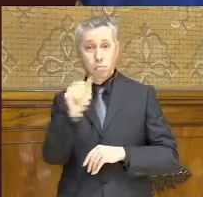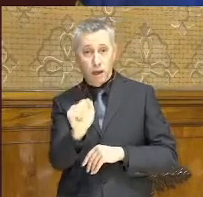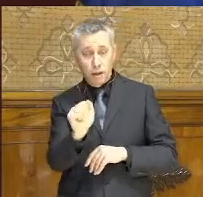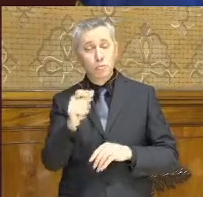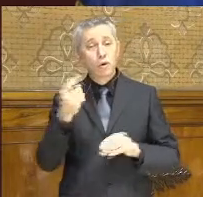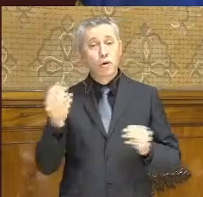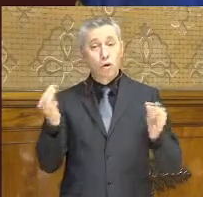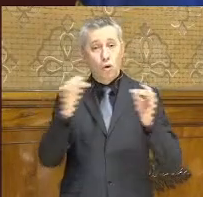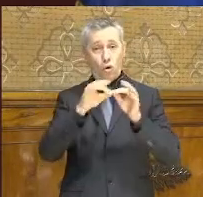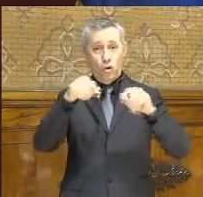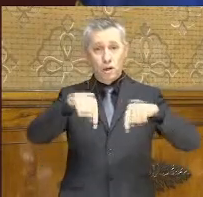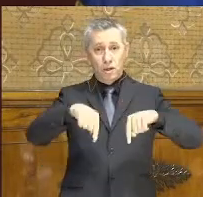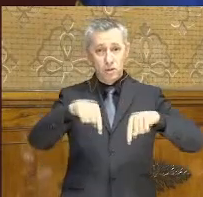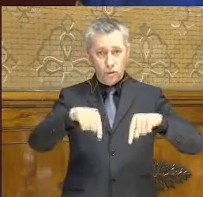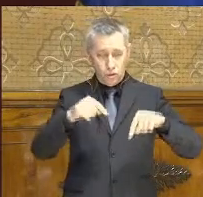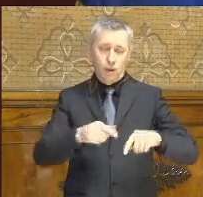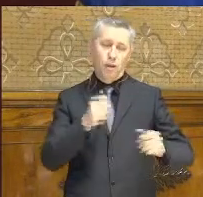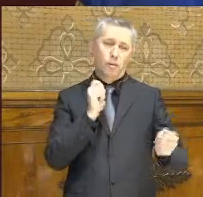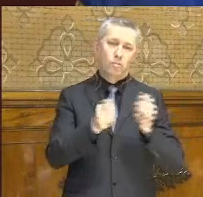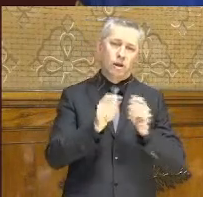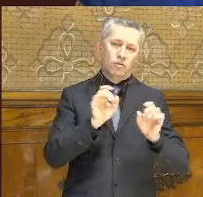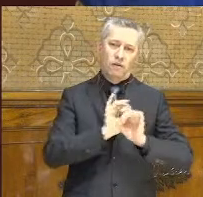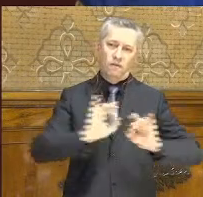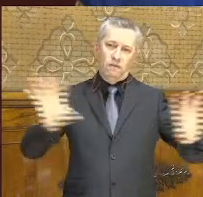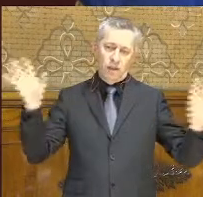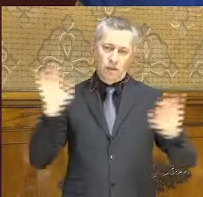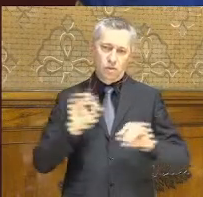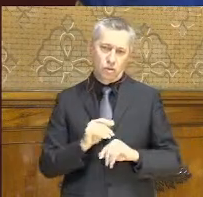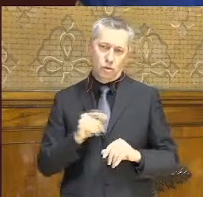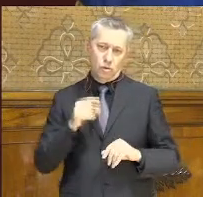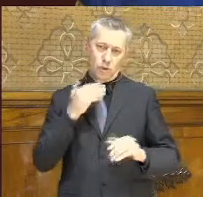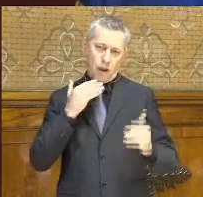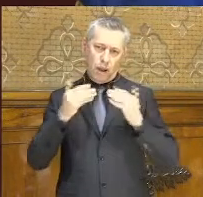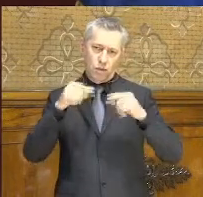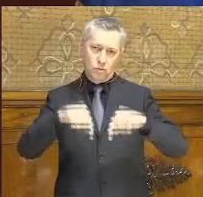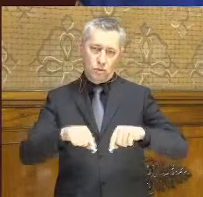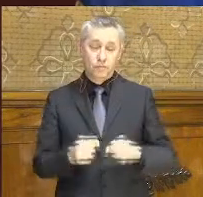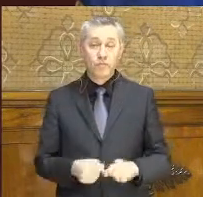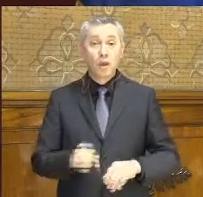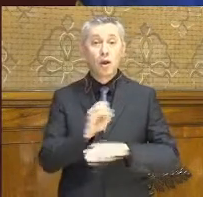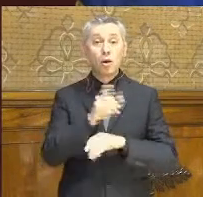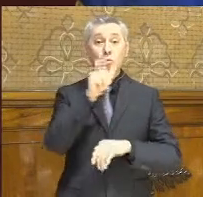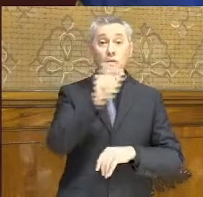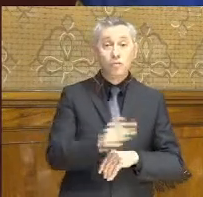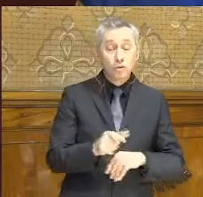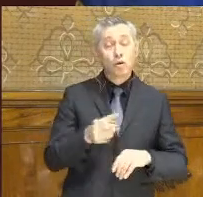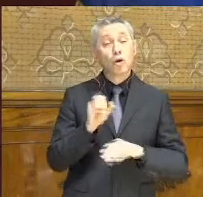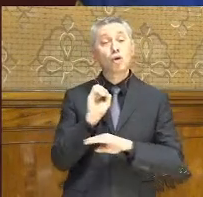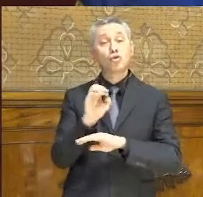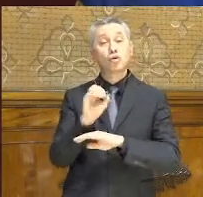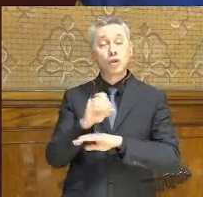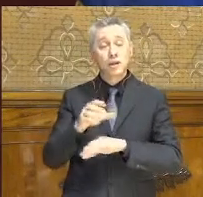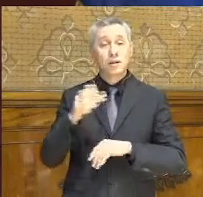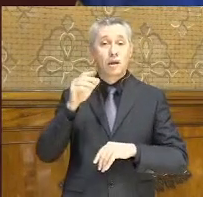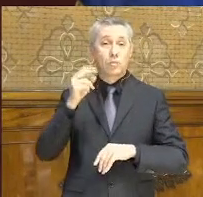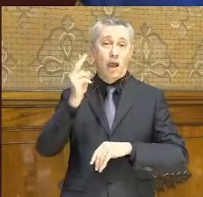dell'odierno appuntamento delle Padova Freedom Lecture. Professor Homi Bhabha è docente dell'Università di